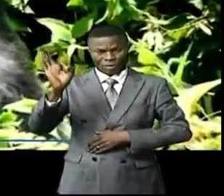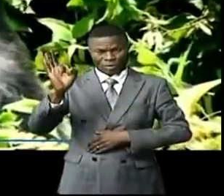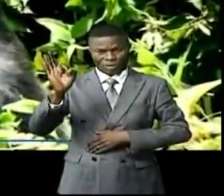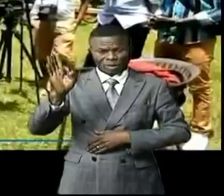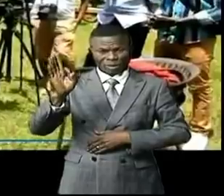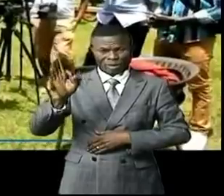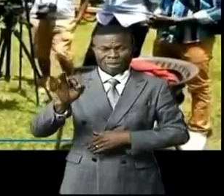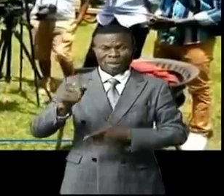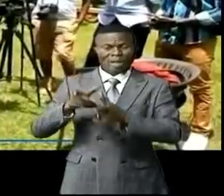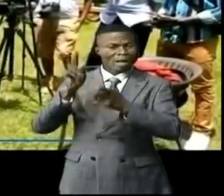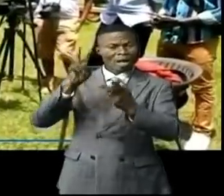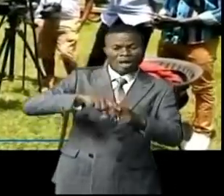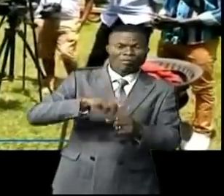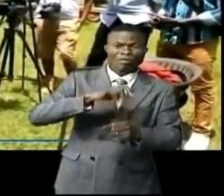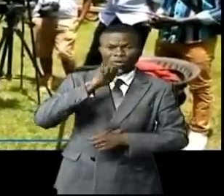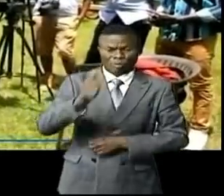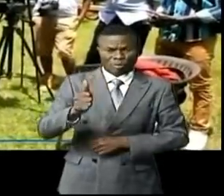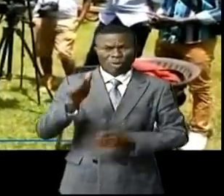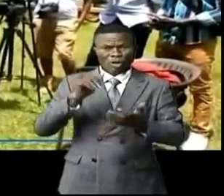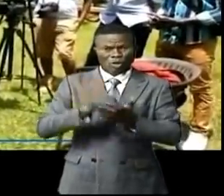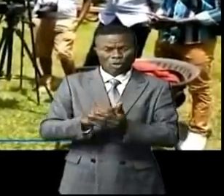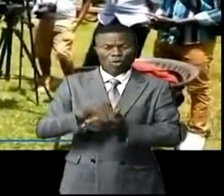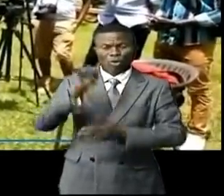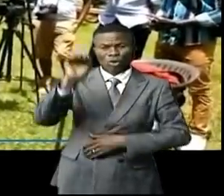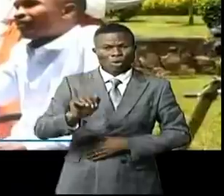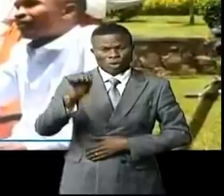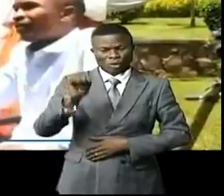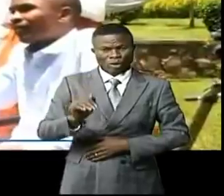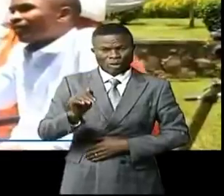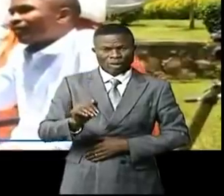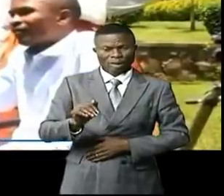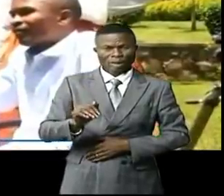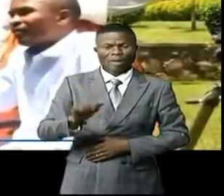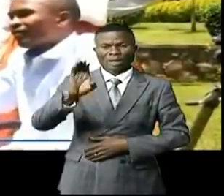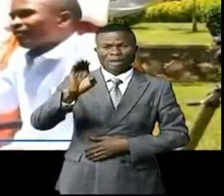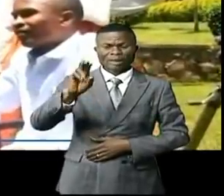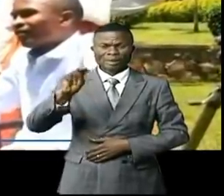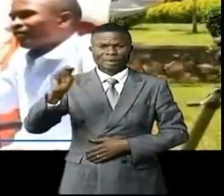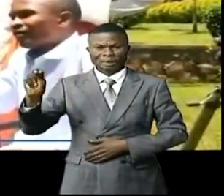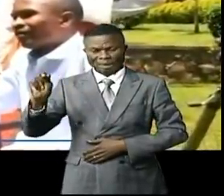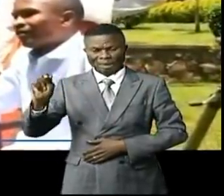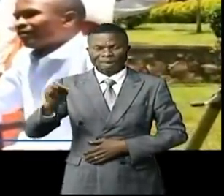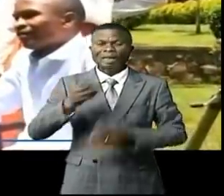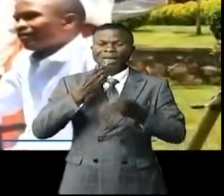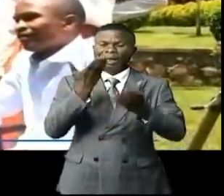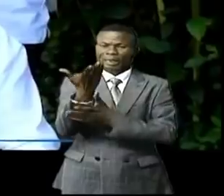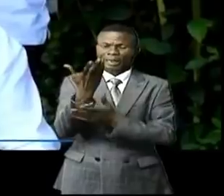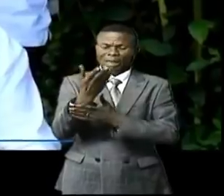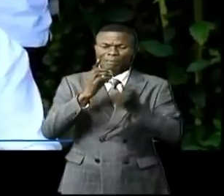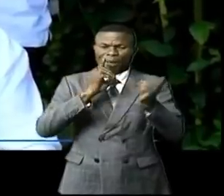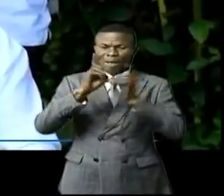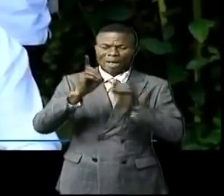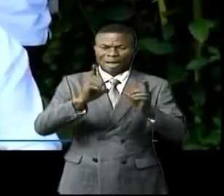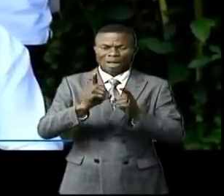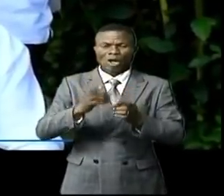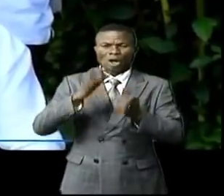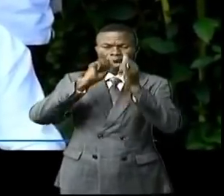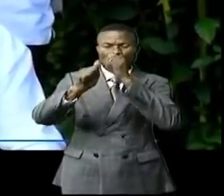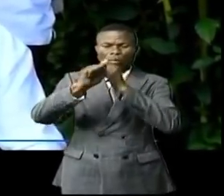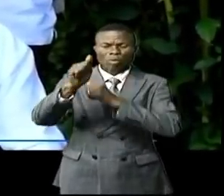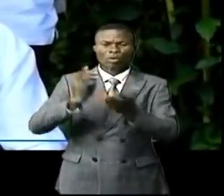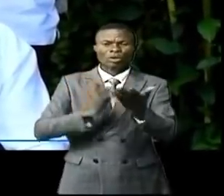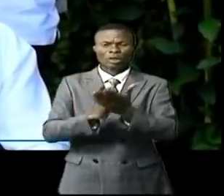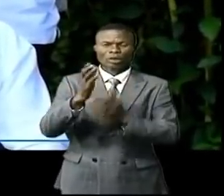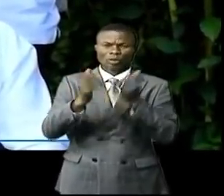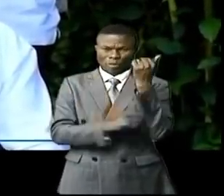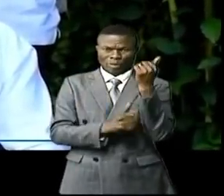jamais d'actes de violence à l'égard des Batois car l'UCCN et le PNKB prônent le dialogue et la promotion des droits humains.